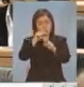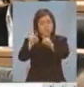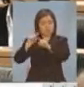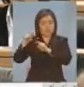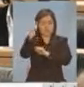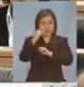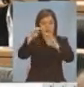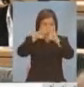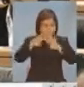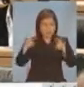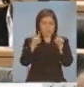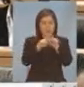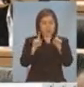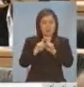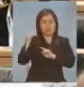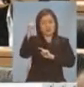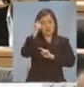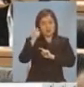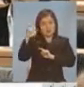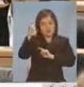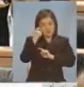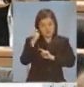ยิ่งในภูมิภาคเอเชียตะวันออกเฉียงใต้ค่ะ